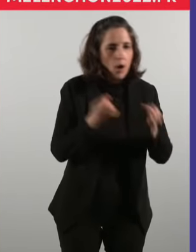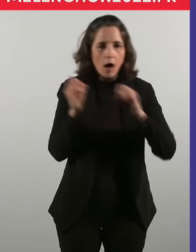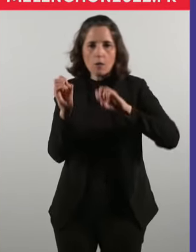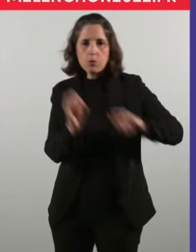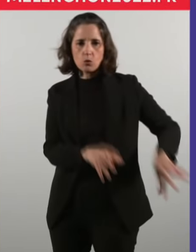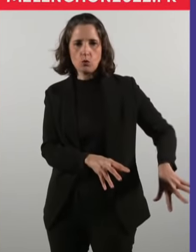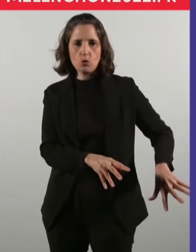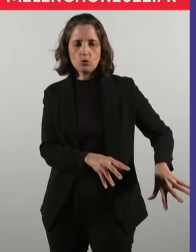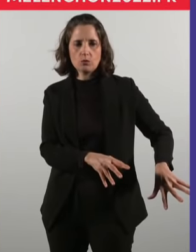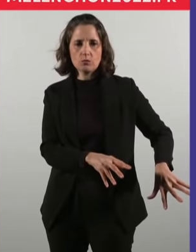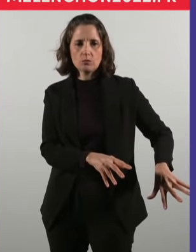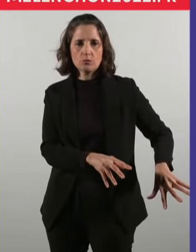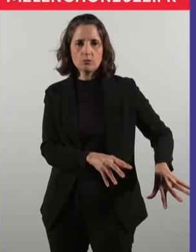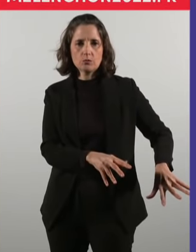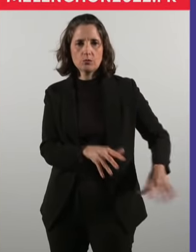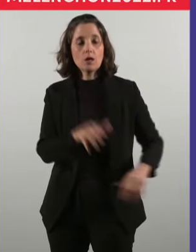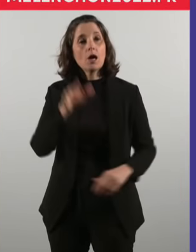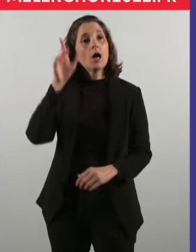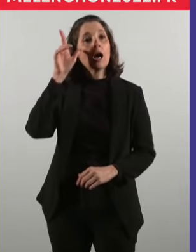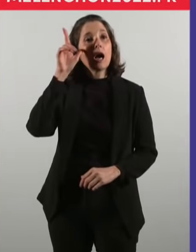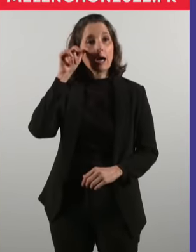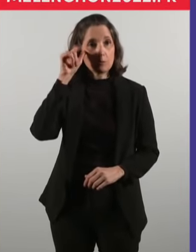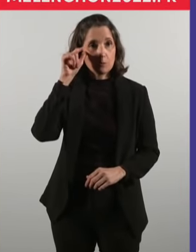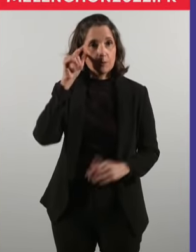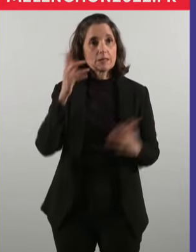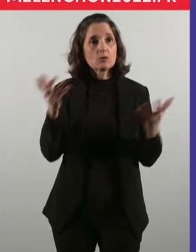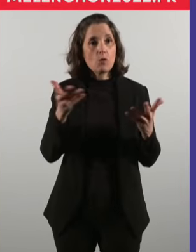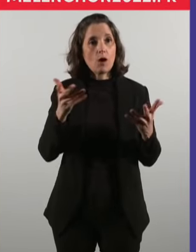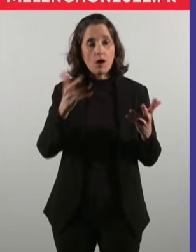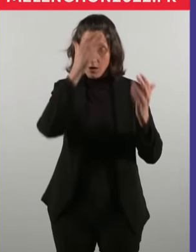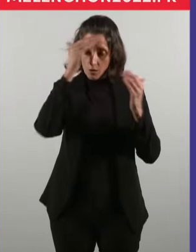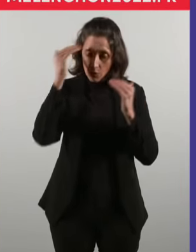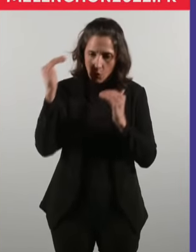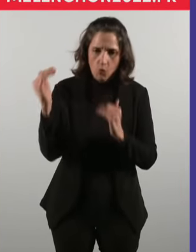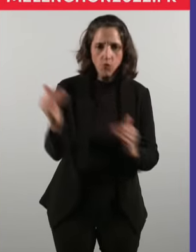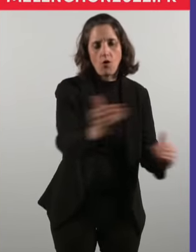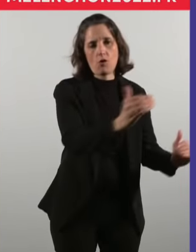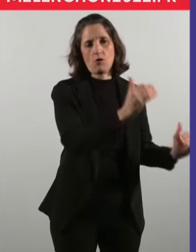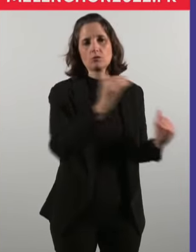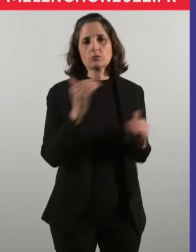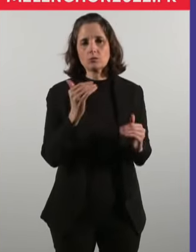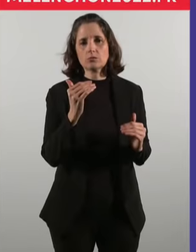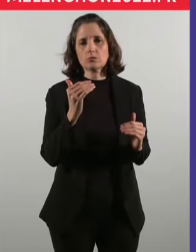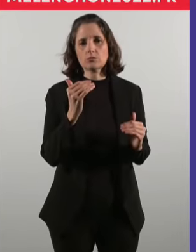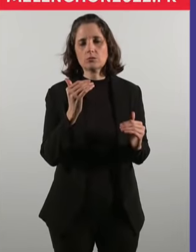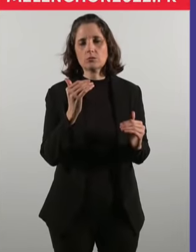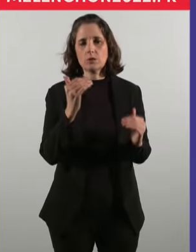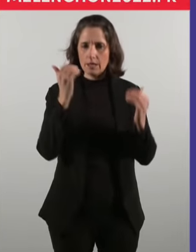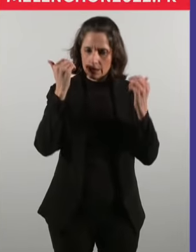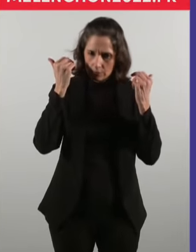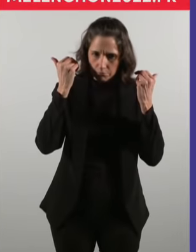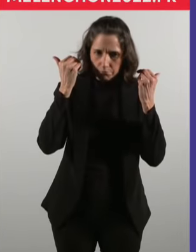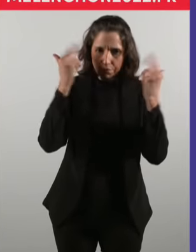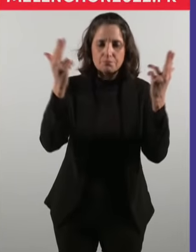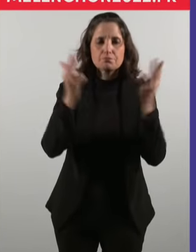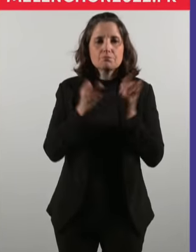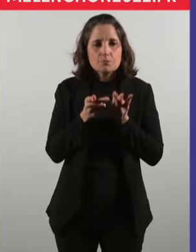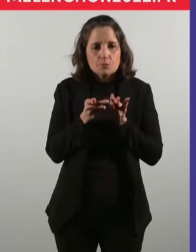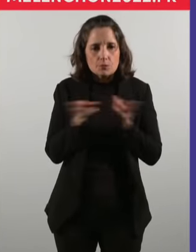Oui, la République est un grand acte de confiance et un grand acte d'audace.